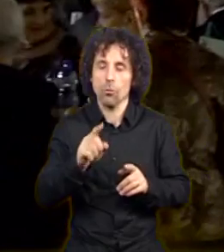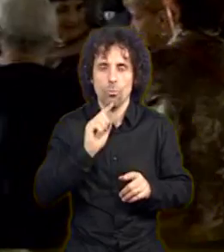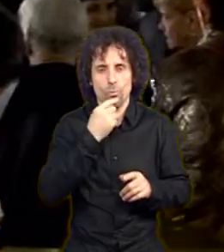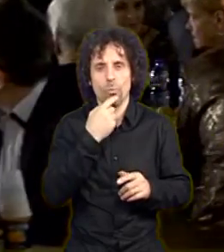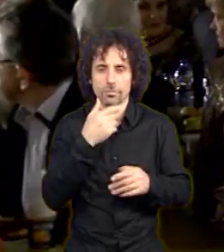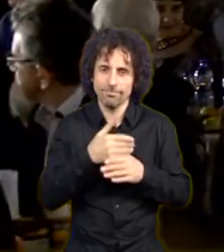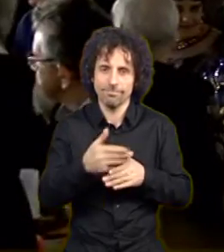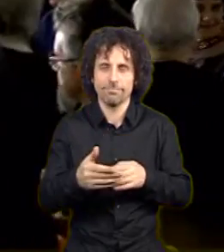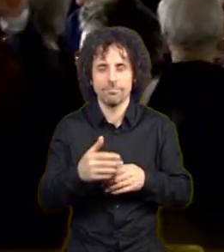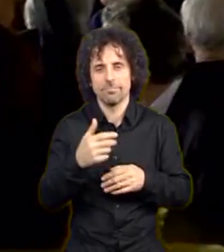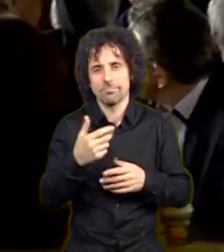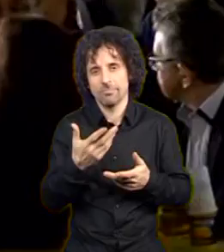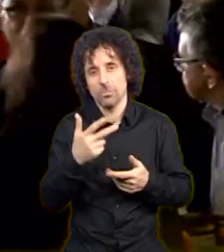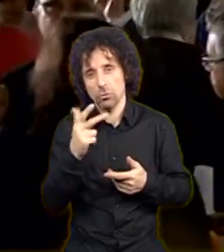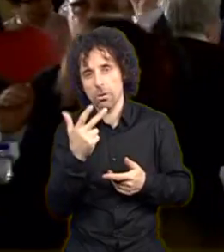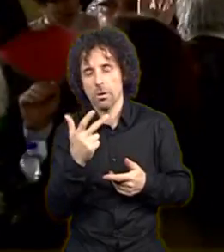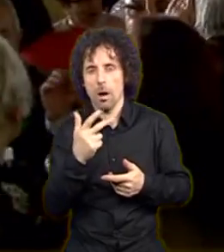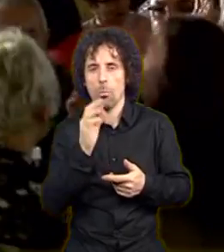a to jest właśnie młodość trzecia.